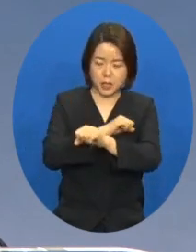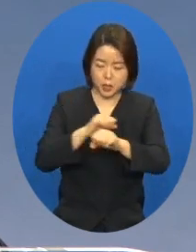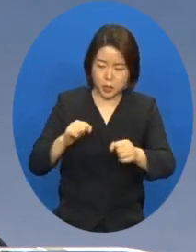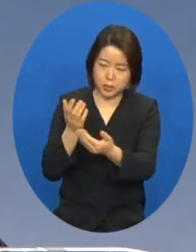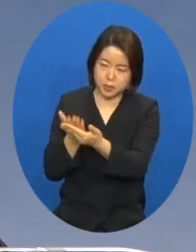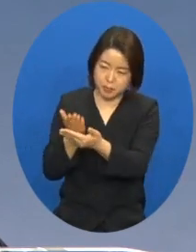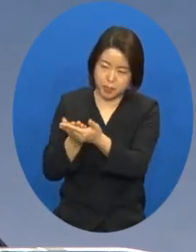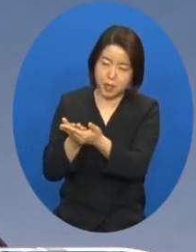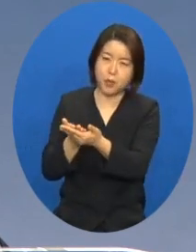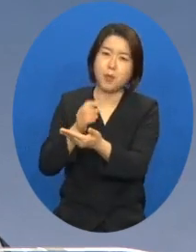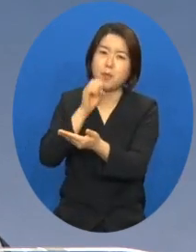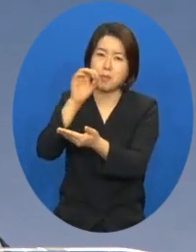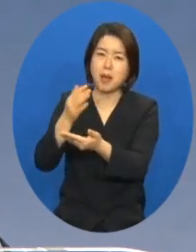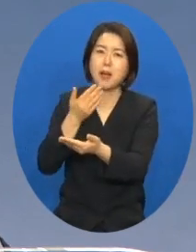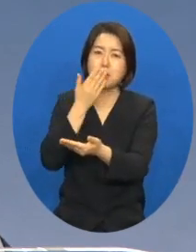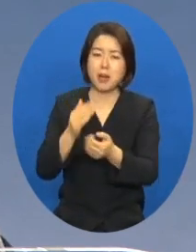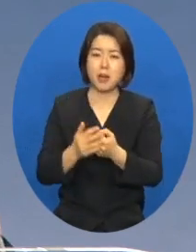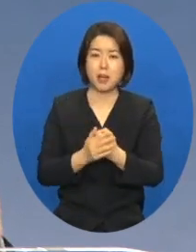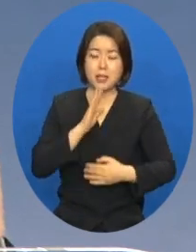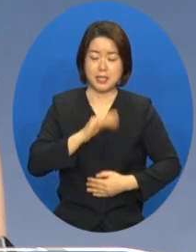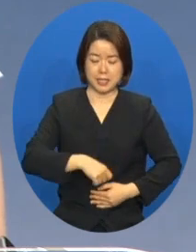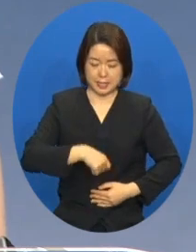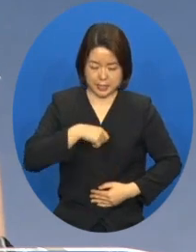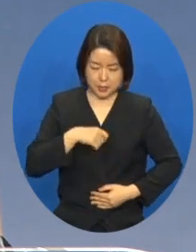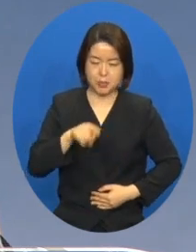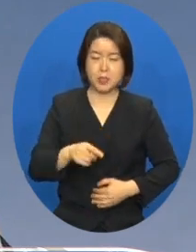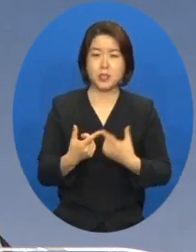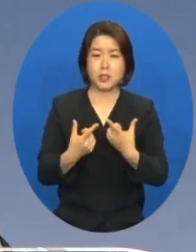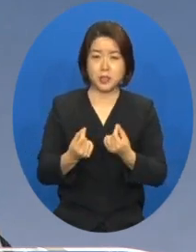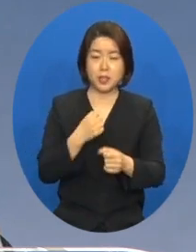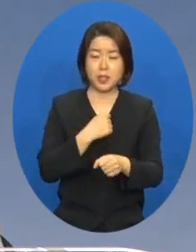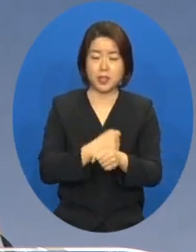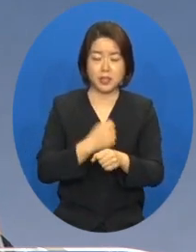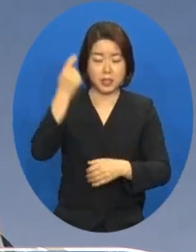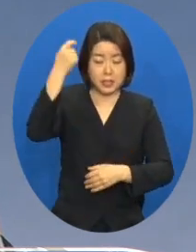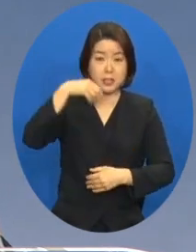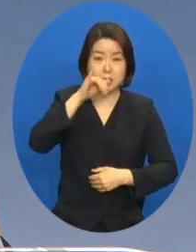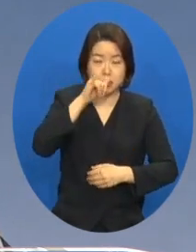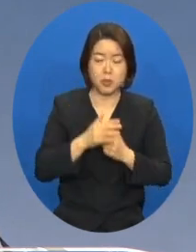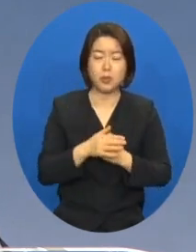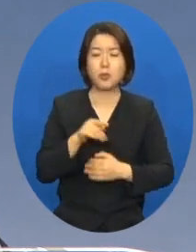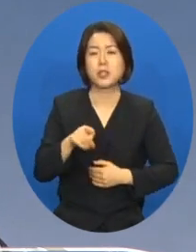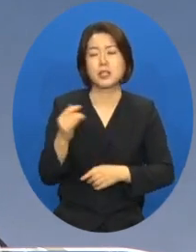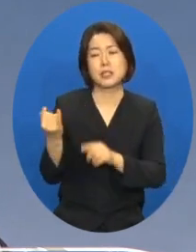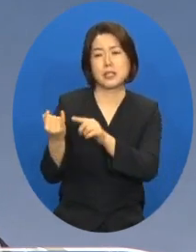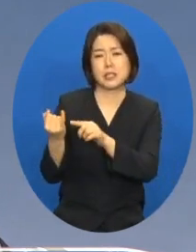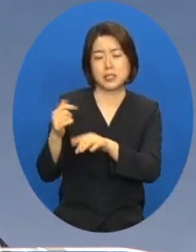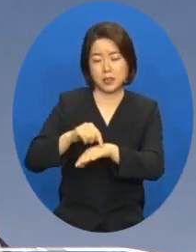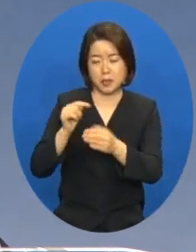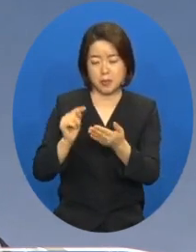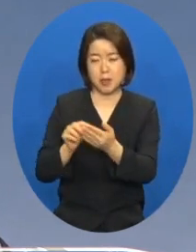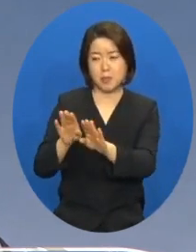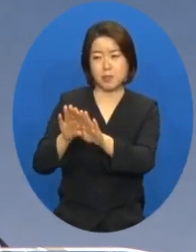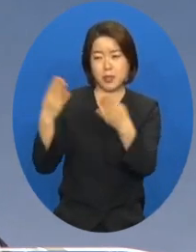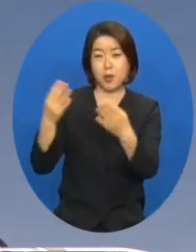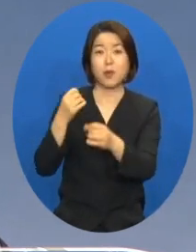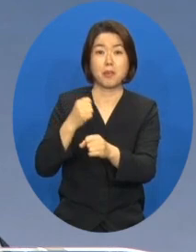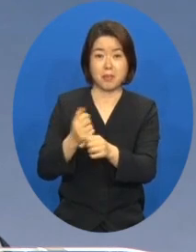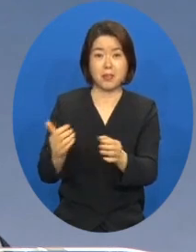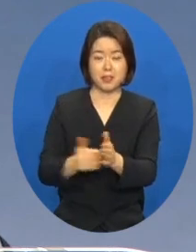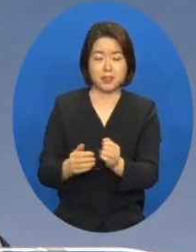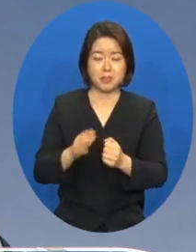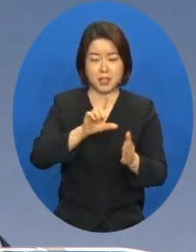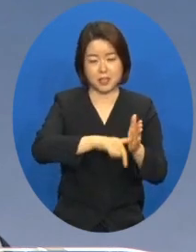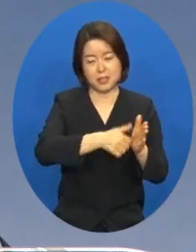수 있었습니다. 진심으로 그렇게 해야 한다는 느낌이 생겼고 이것이 그녀의 마음을 열게 했습니다.